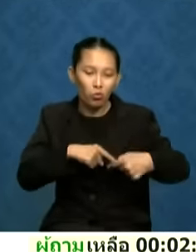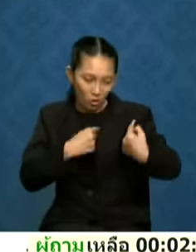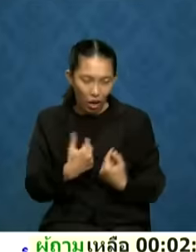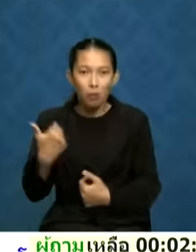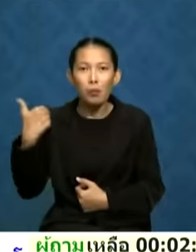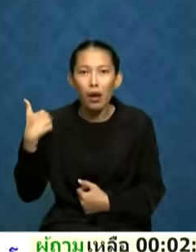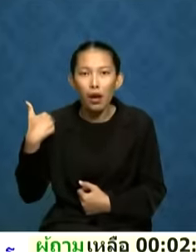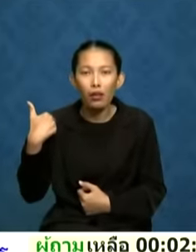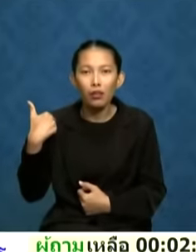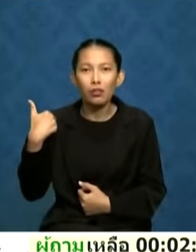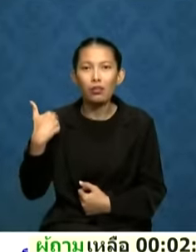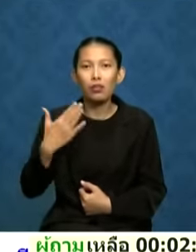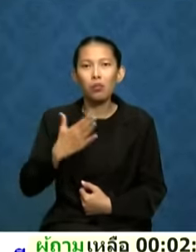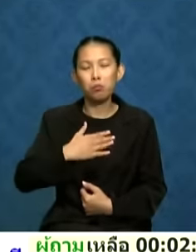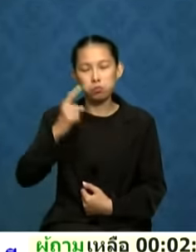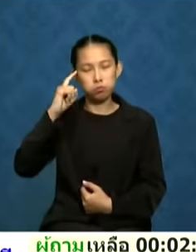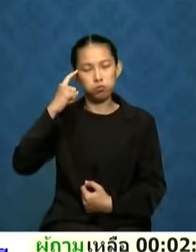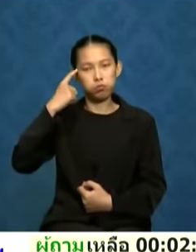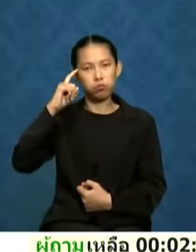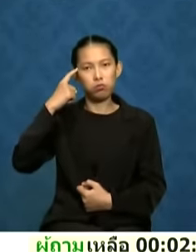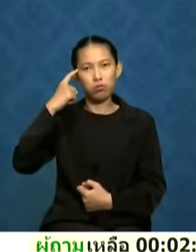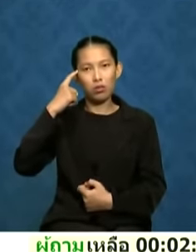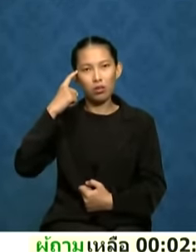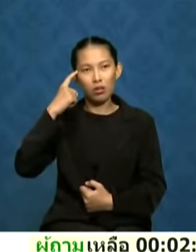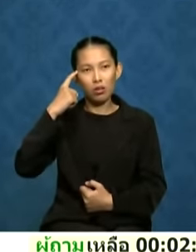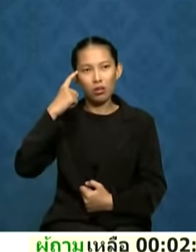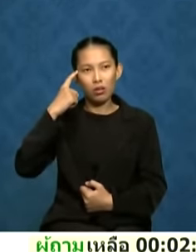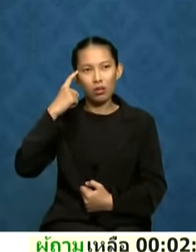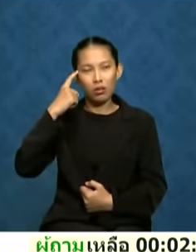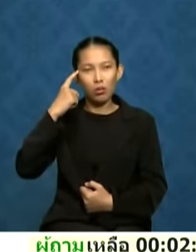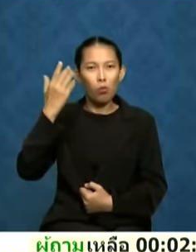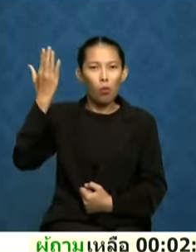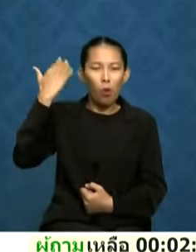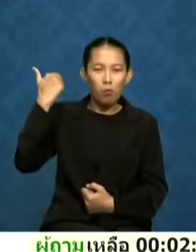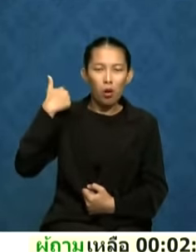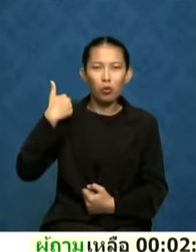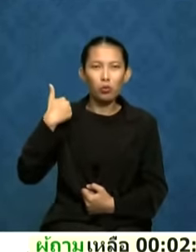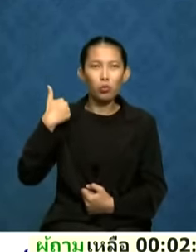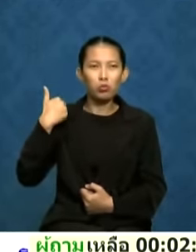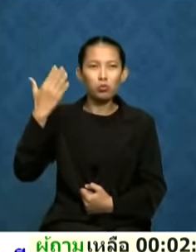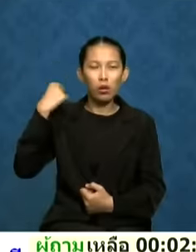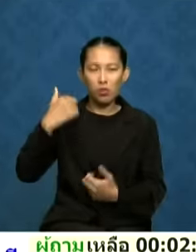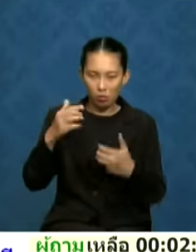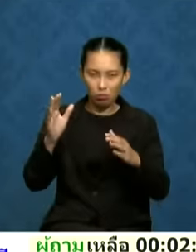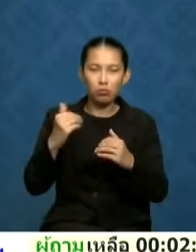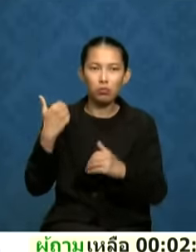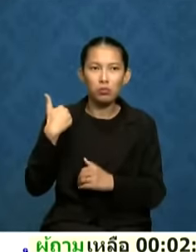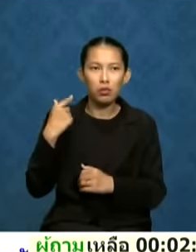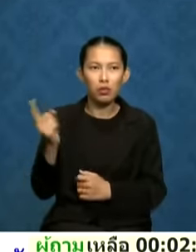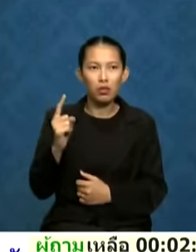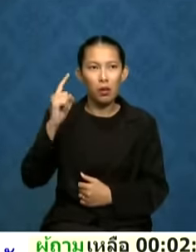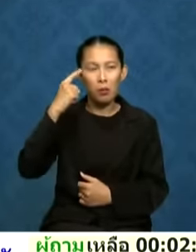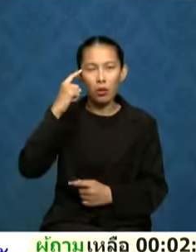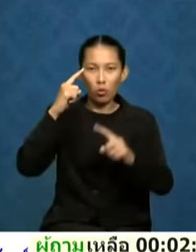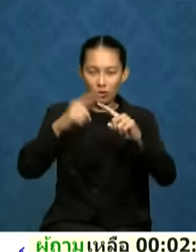หอเปลาผมนึกไม่ออกเลยวาสหายใหญ่ซึงเคยผ่านเวดการรัษณาแ็นี้ผมรู้ดี